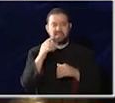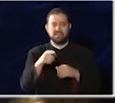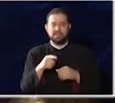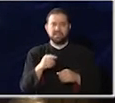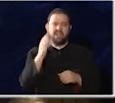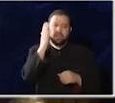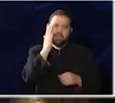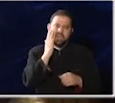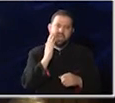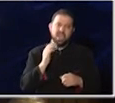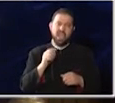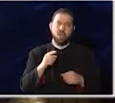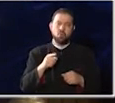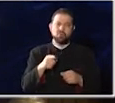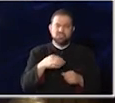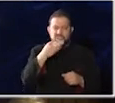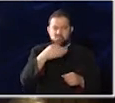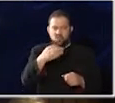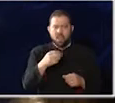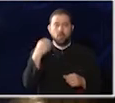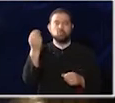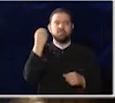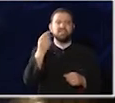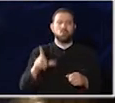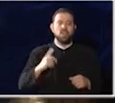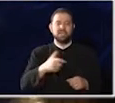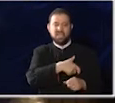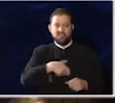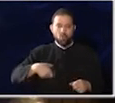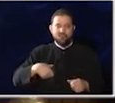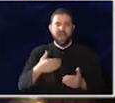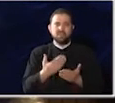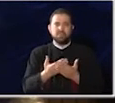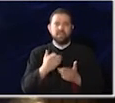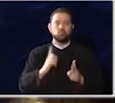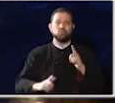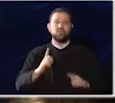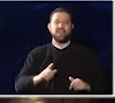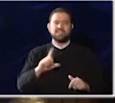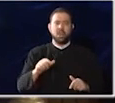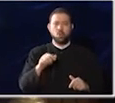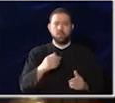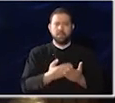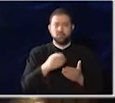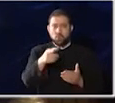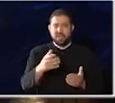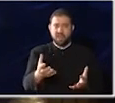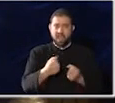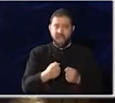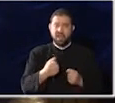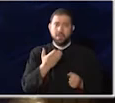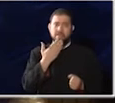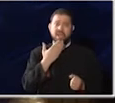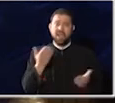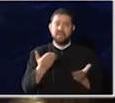ghilimele, că este total responsabil de suferința sa. Că sigur are niște păcate pe care nu